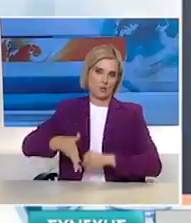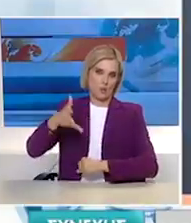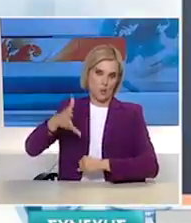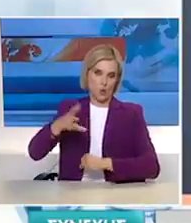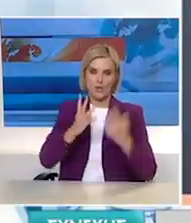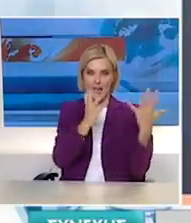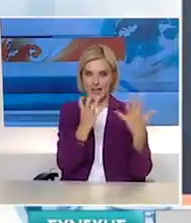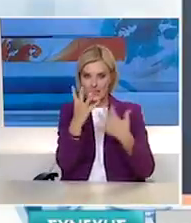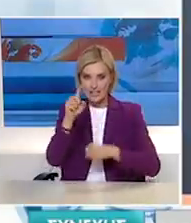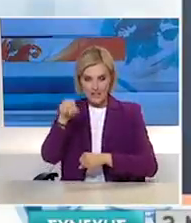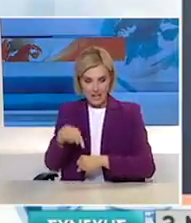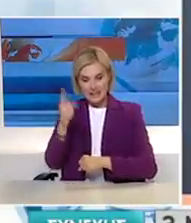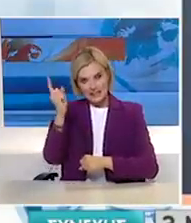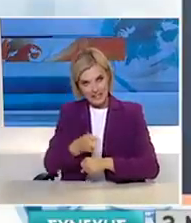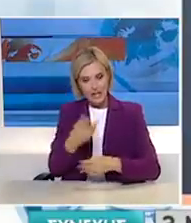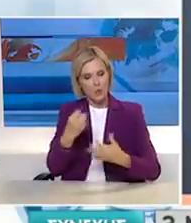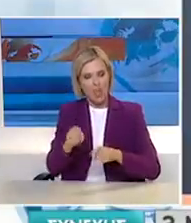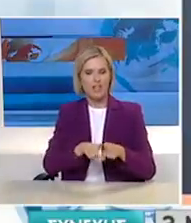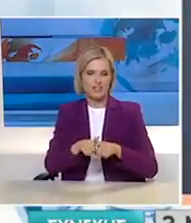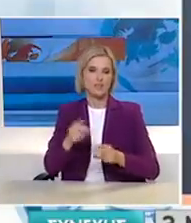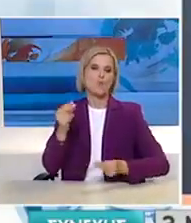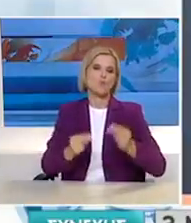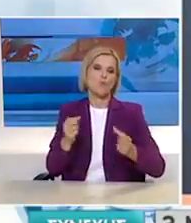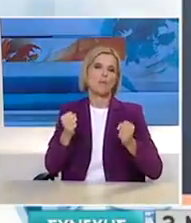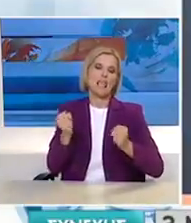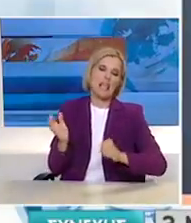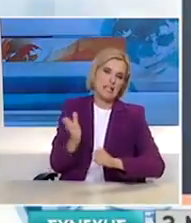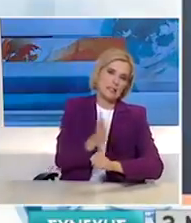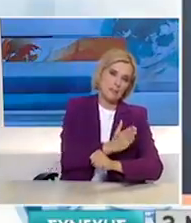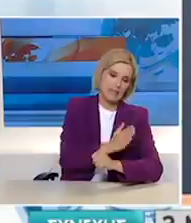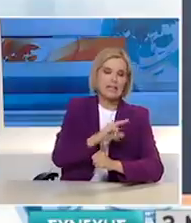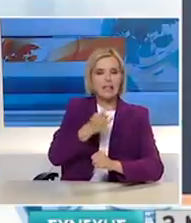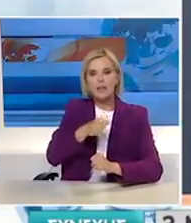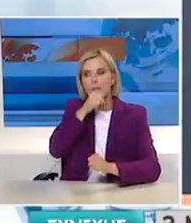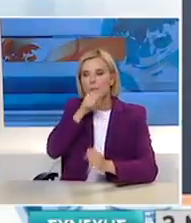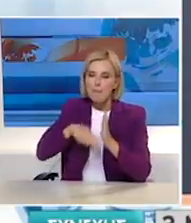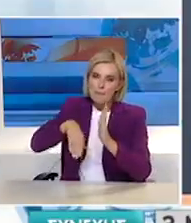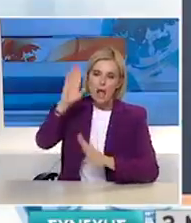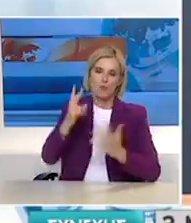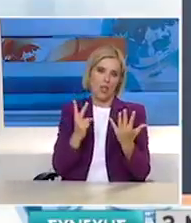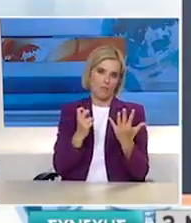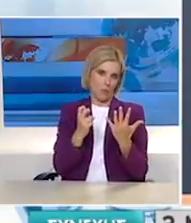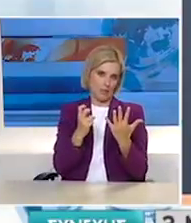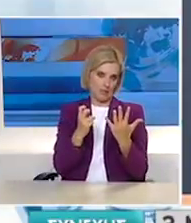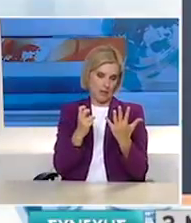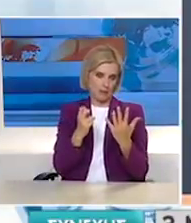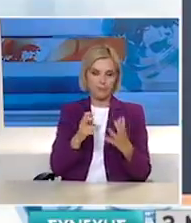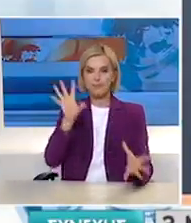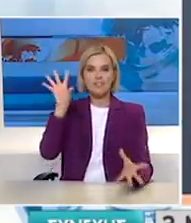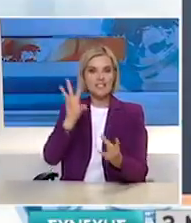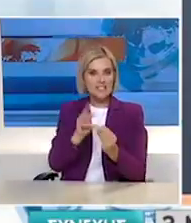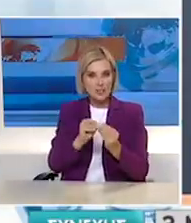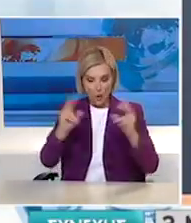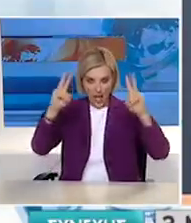Το 94% είχε κάποιο υποκείμενο νόσημα ή και ηλικία 70 ετών και άνω. Έχουν συνολικά